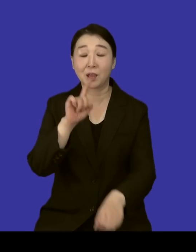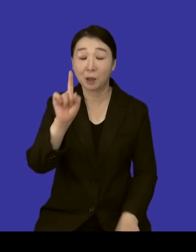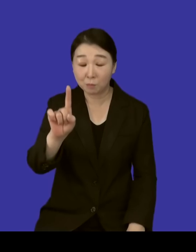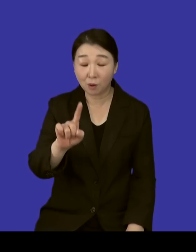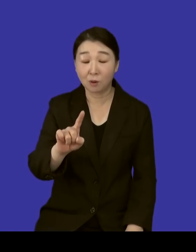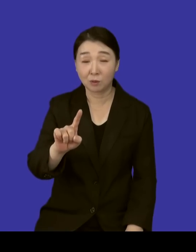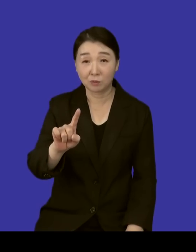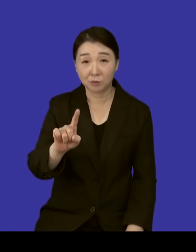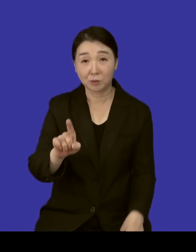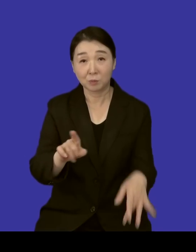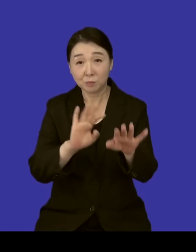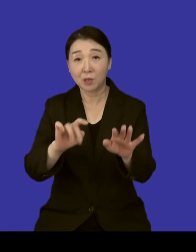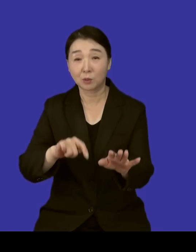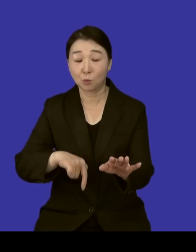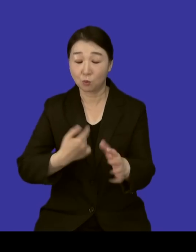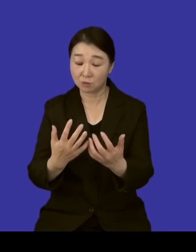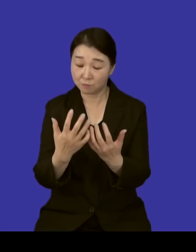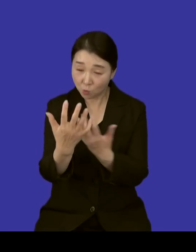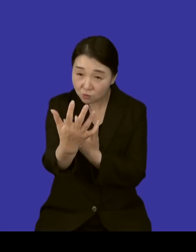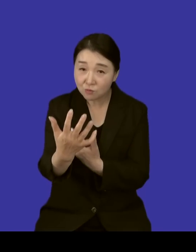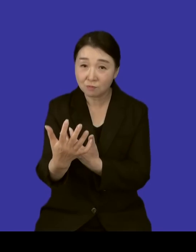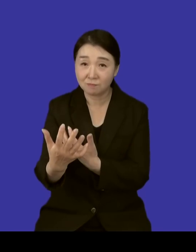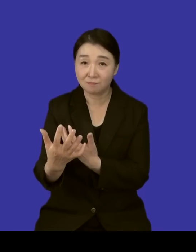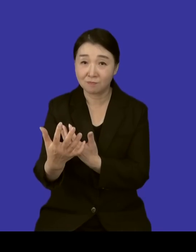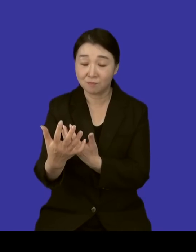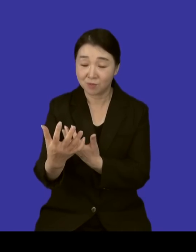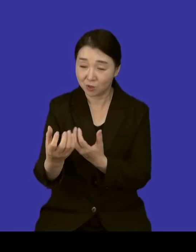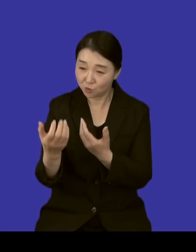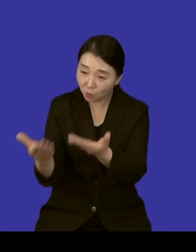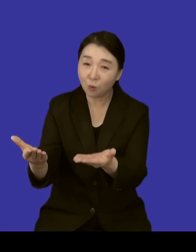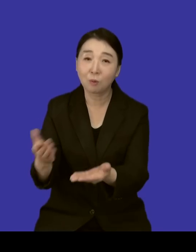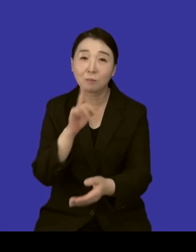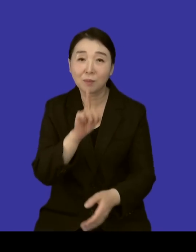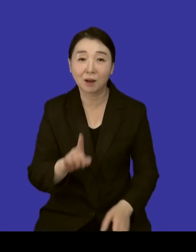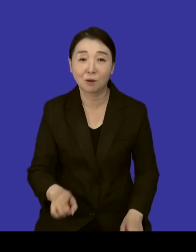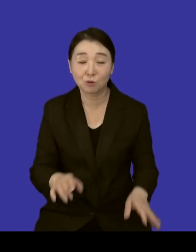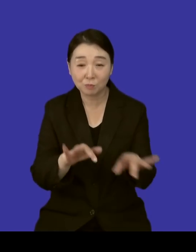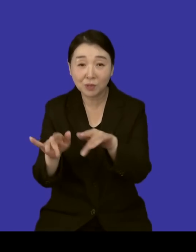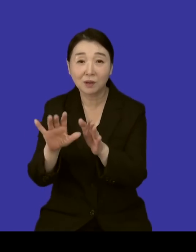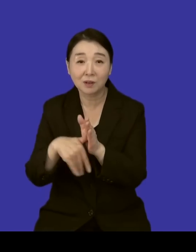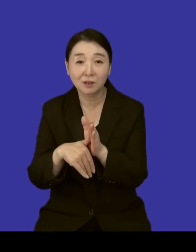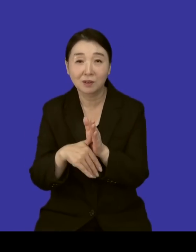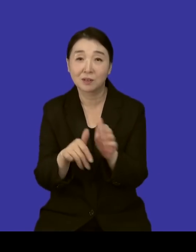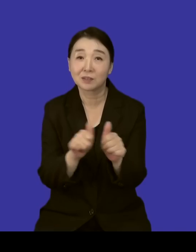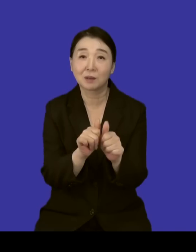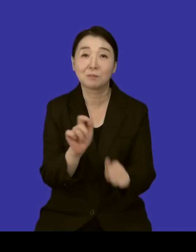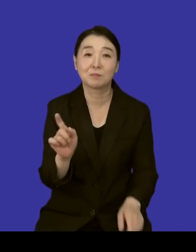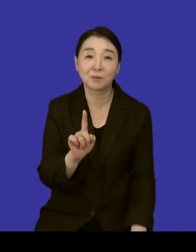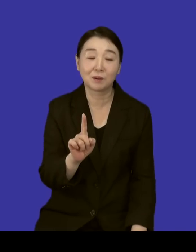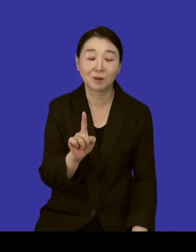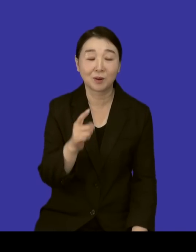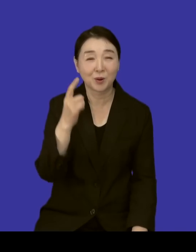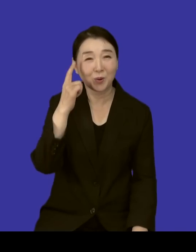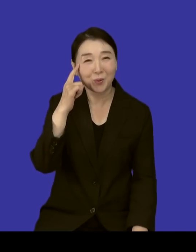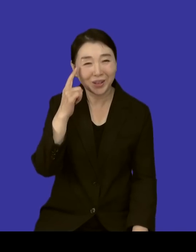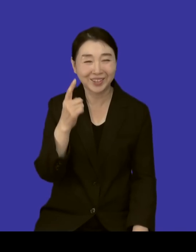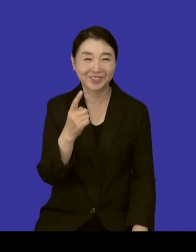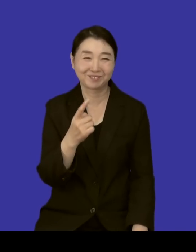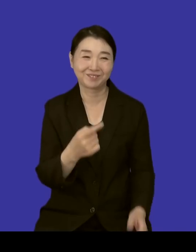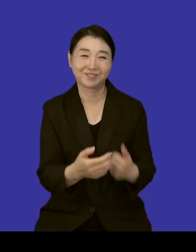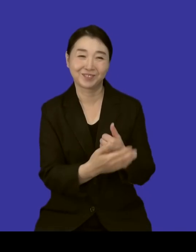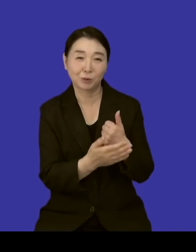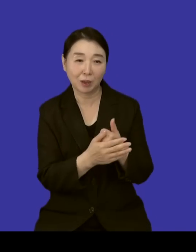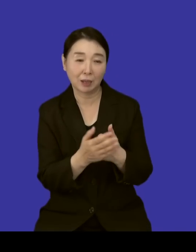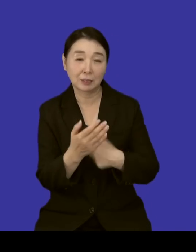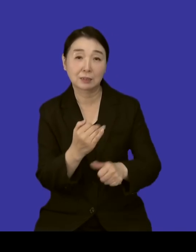독주회를 열어주겠다. 와, 예. 그리고 이 집은 예. 됐어. 우리 뭐 이렇게 피아노 하면은 예. 남자들이 또 이렇게 스폰서 대주는 그렇죠, 그렇죠. 예,